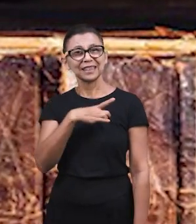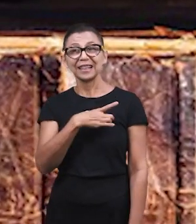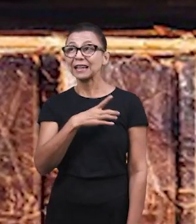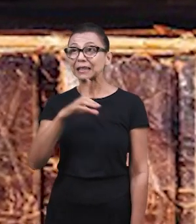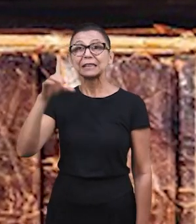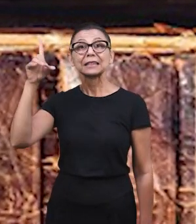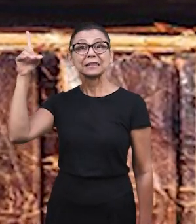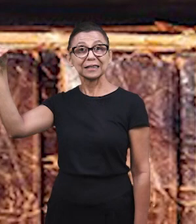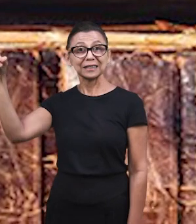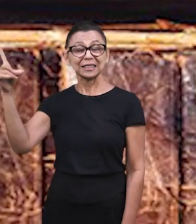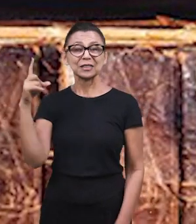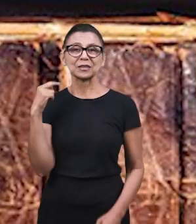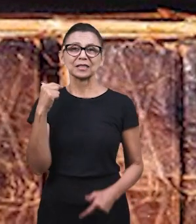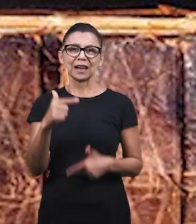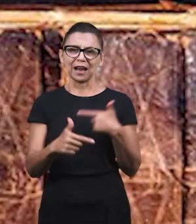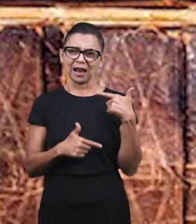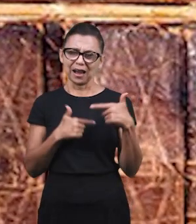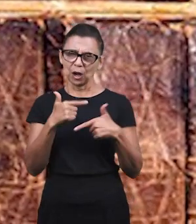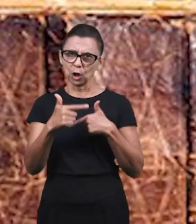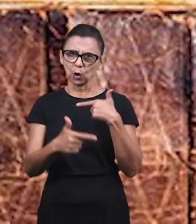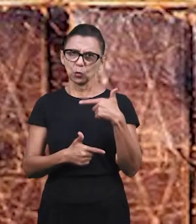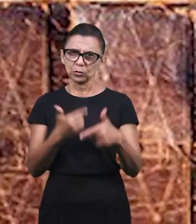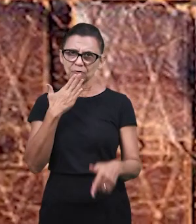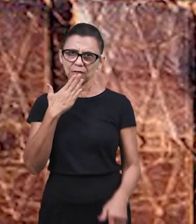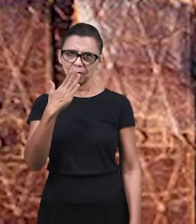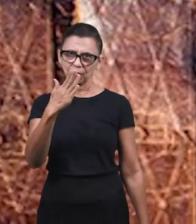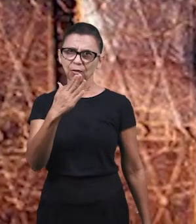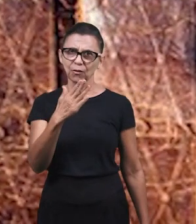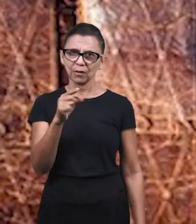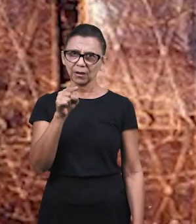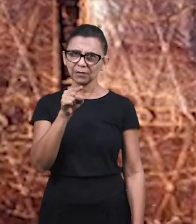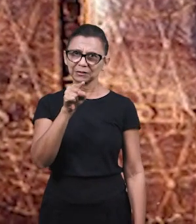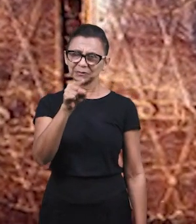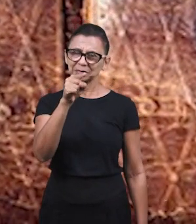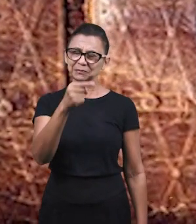закончилось, ибо Бог борется за тебя.